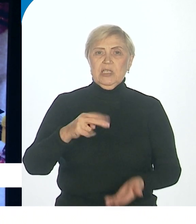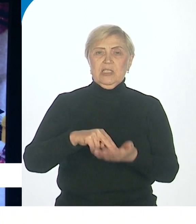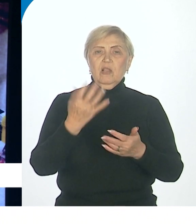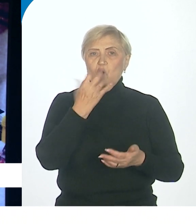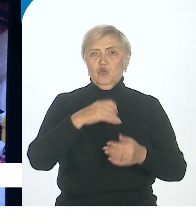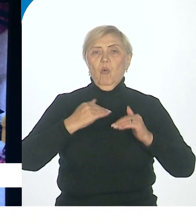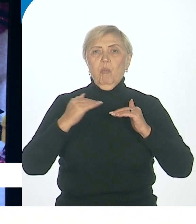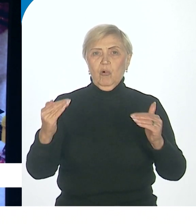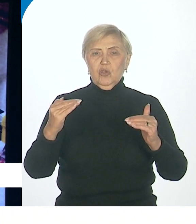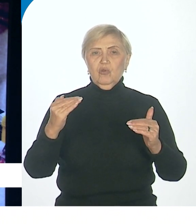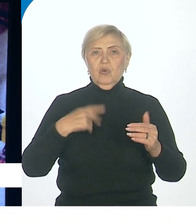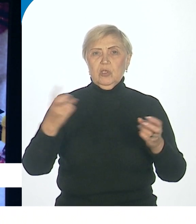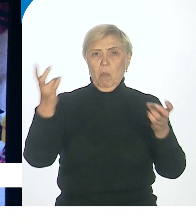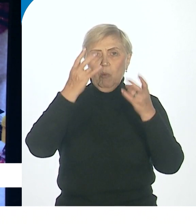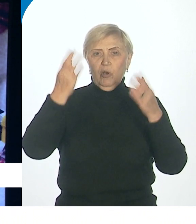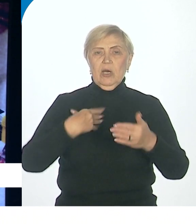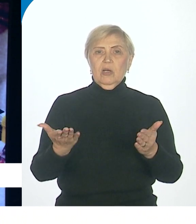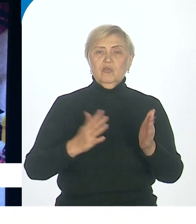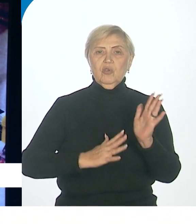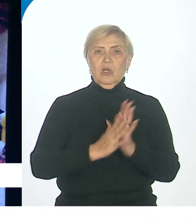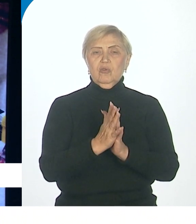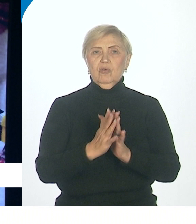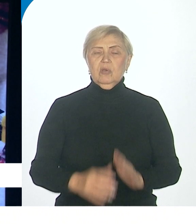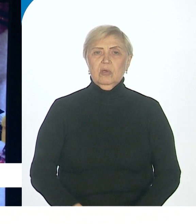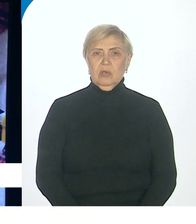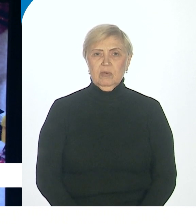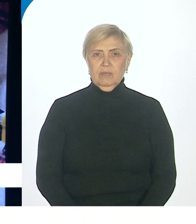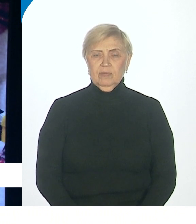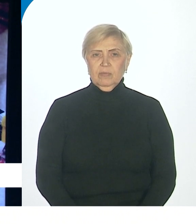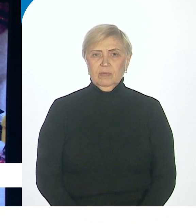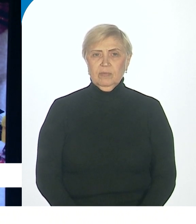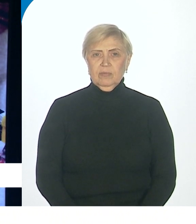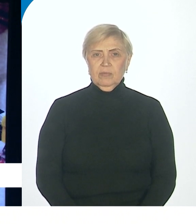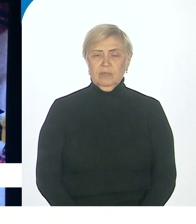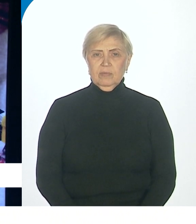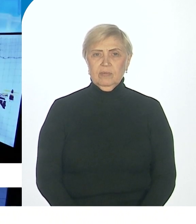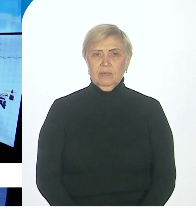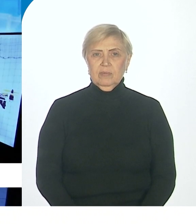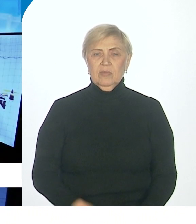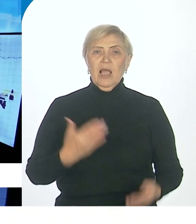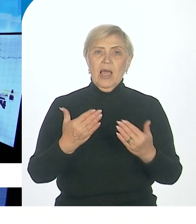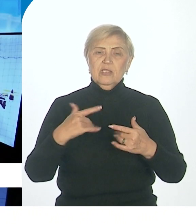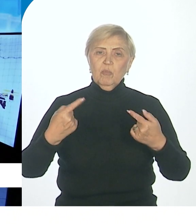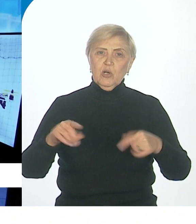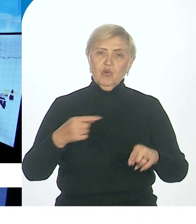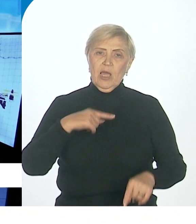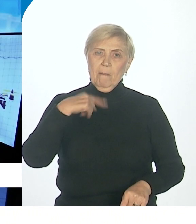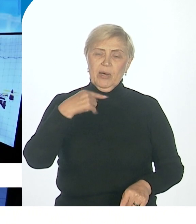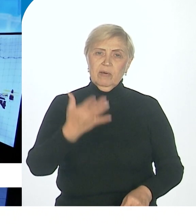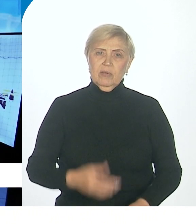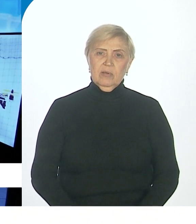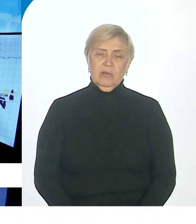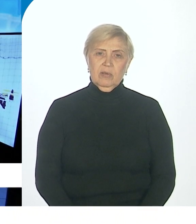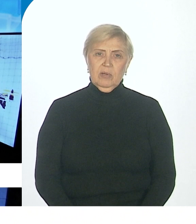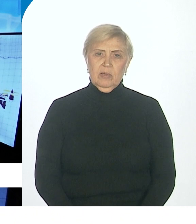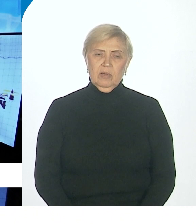есть популярность растет? Да. И аэроквантума... Хорошо, если про другие поговорить, 6 квантумов, давайте просто